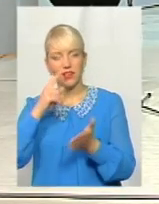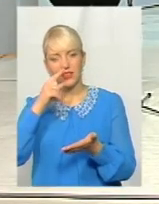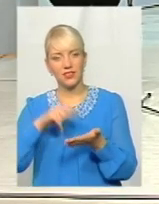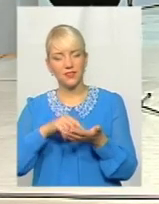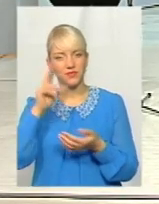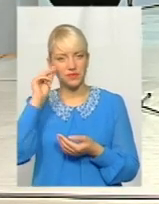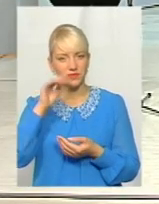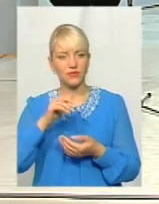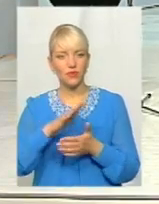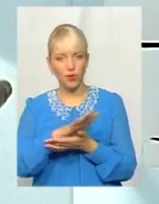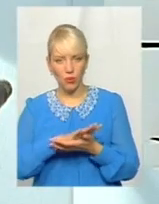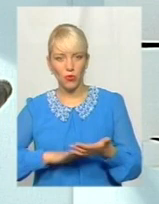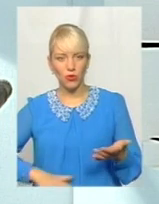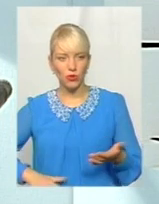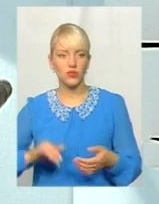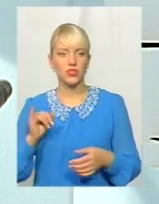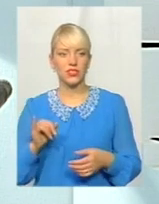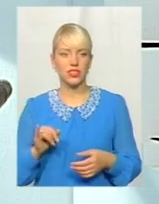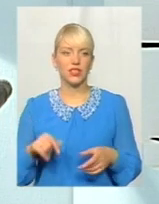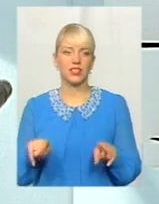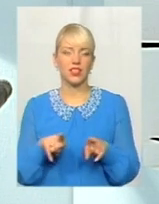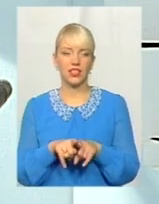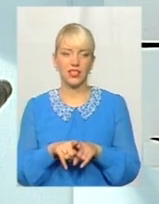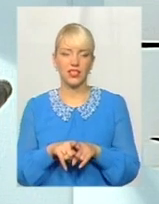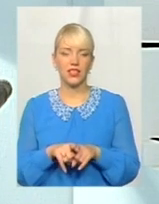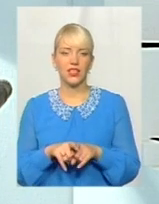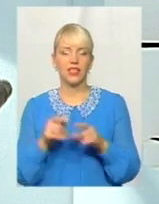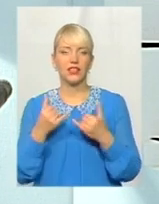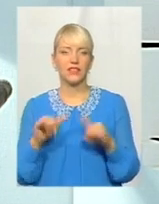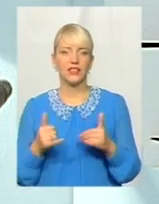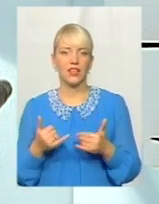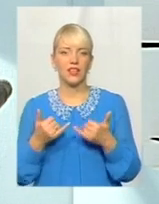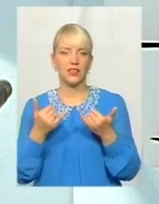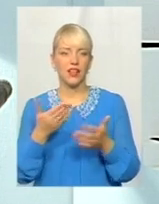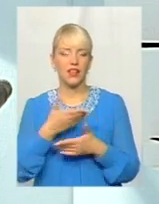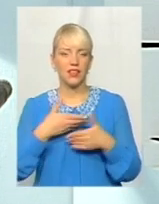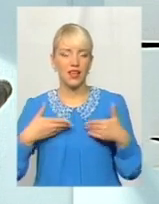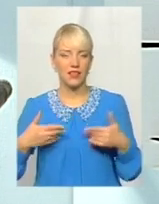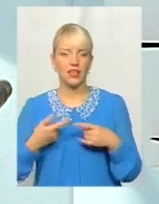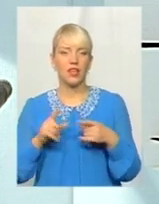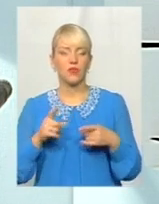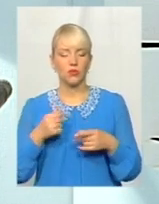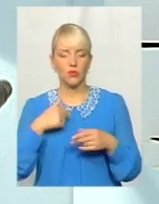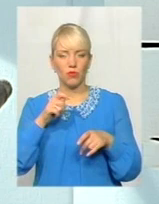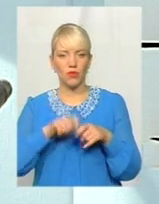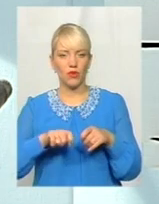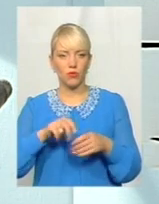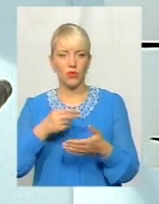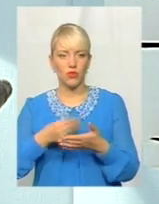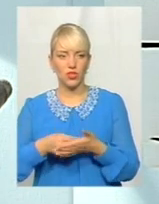Ось, і, власне, такі дивина для нас, тому що ми провіряли бюджет,